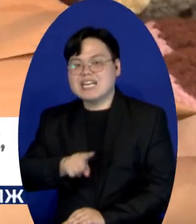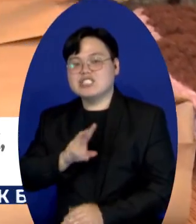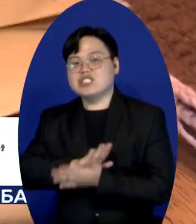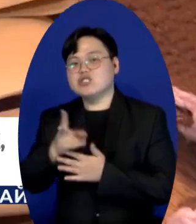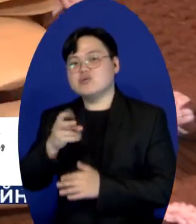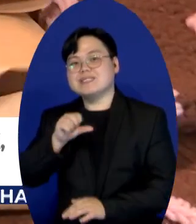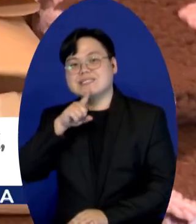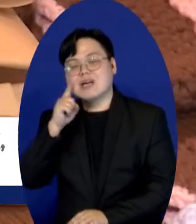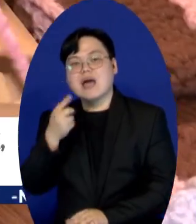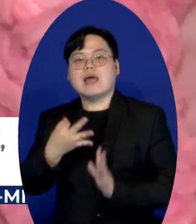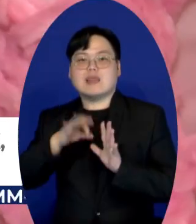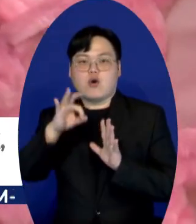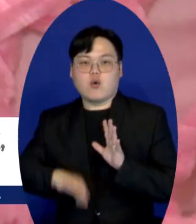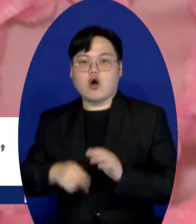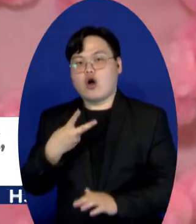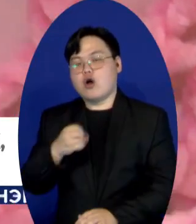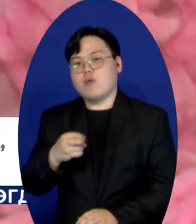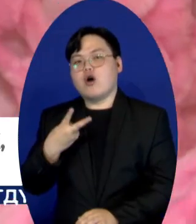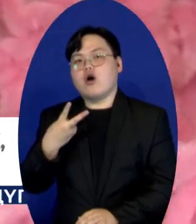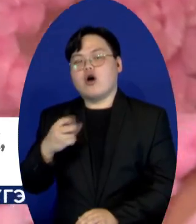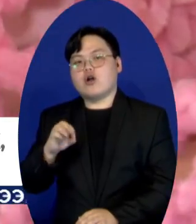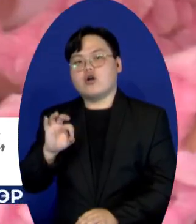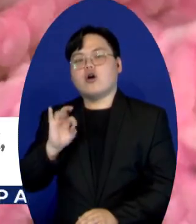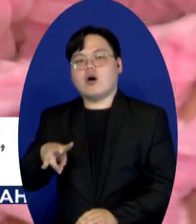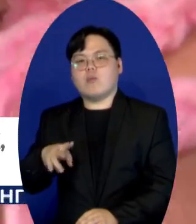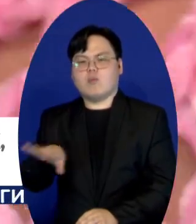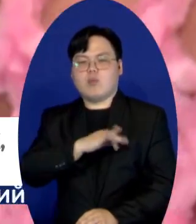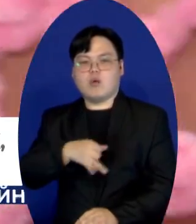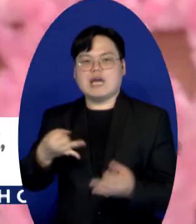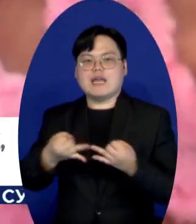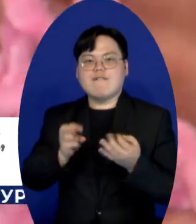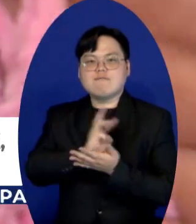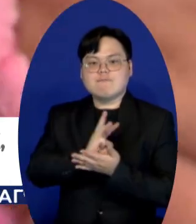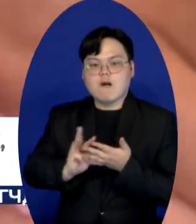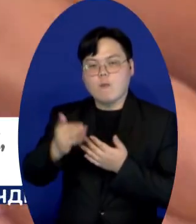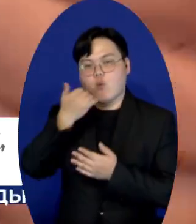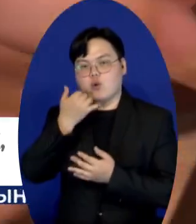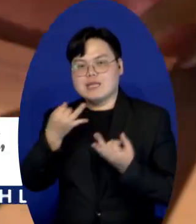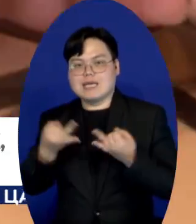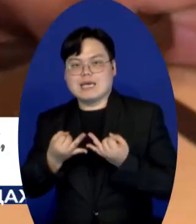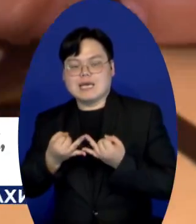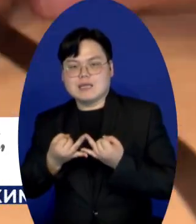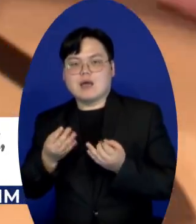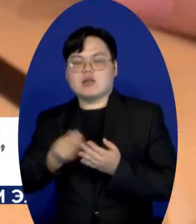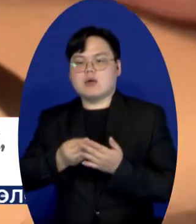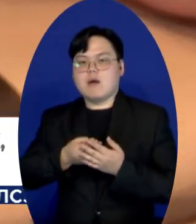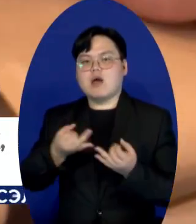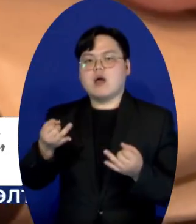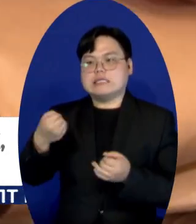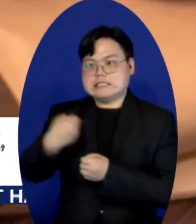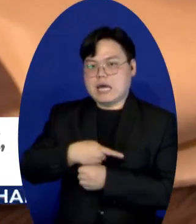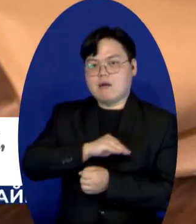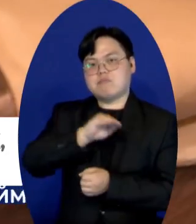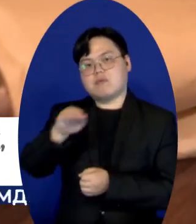нь 2022 он гэхэд орлогынхоо талаас илүү хувийг дижитал хэлбэрээр буюу веб, гар утас, онлайн хүргэлт, олон нийтийн хэрэгслээс